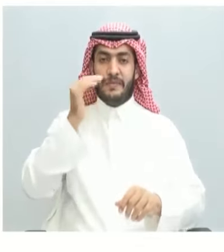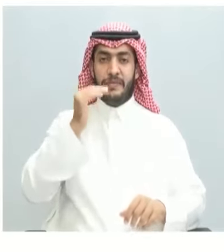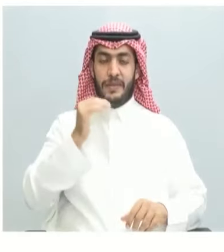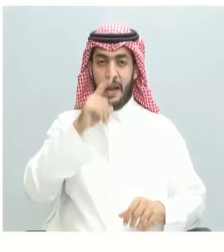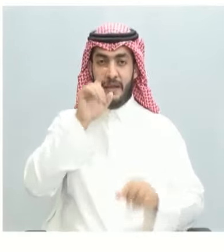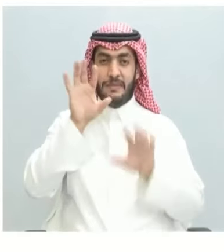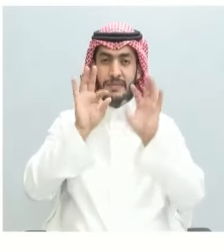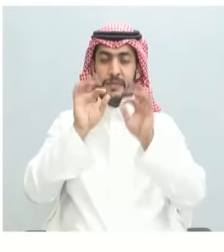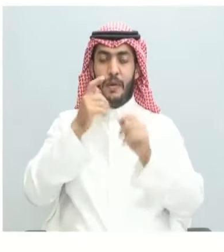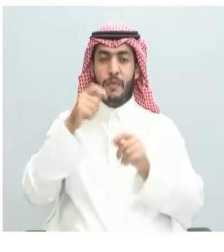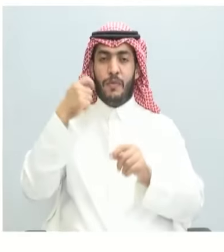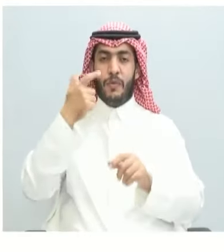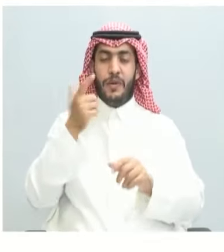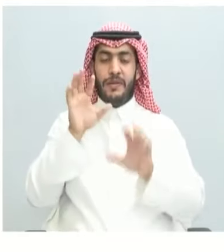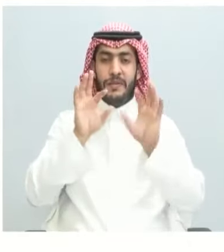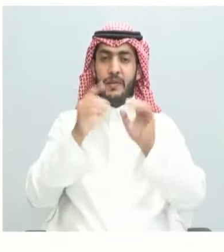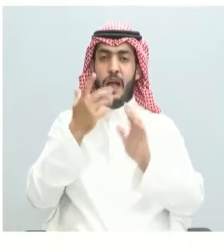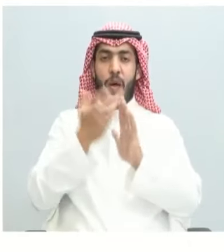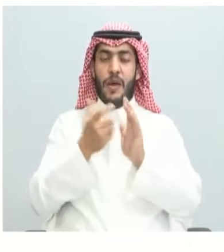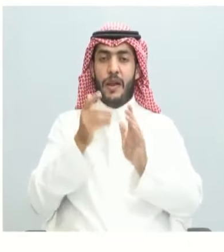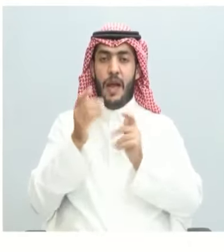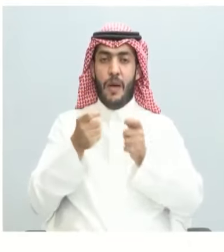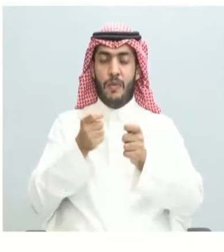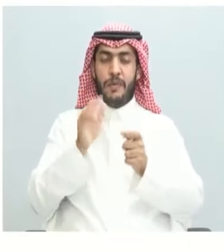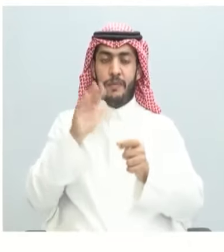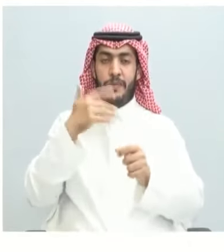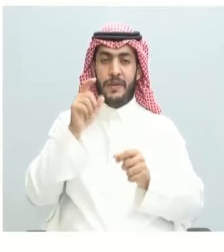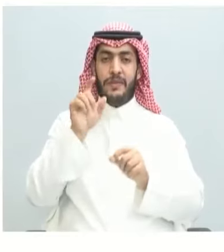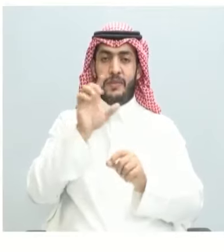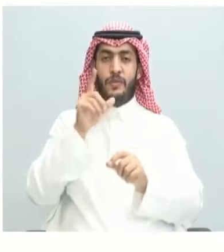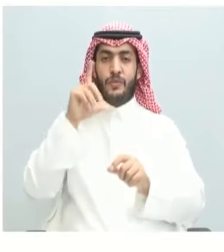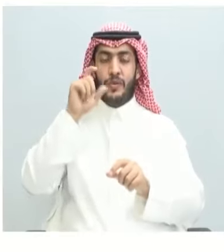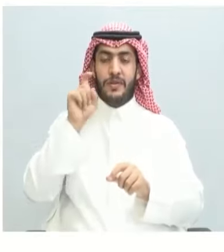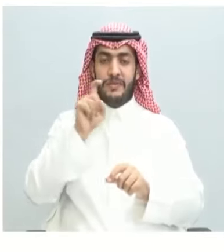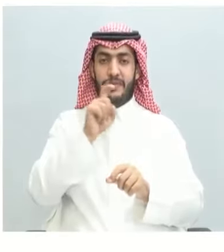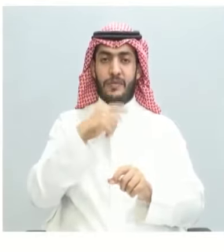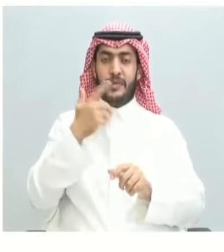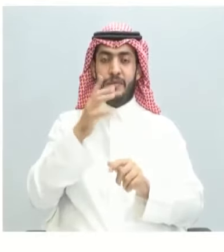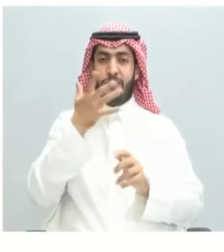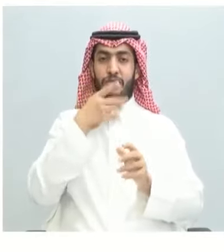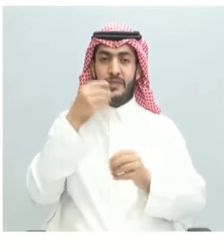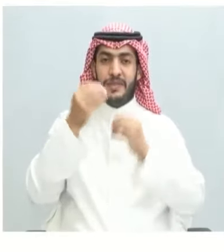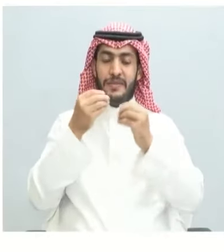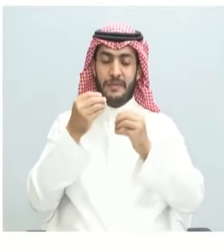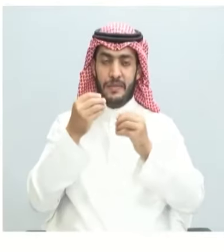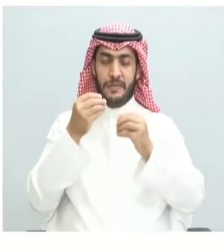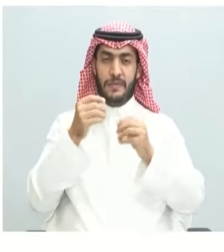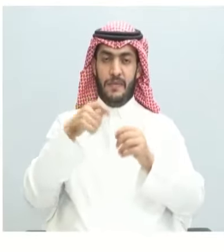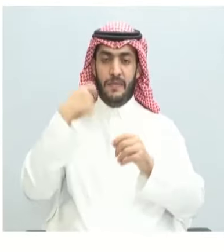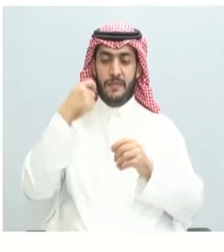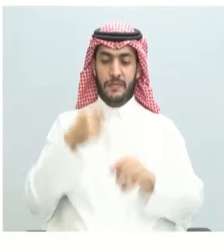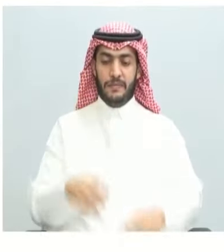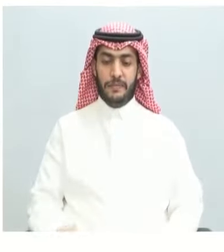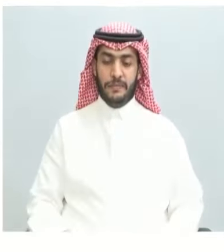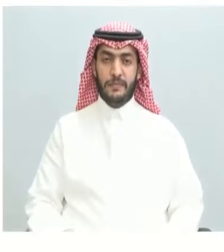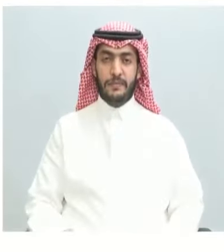طبعا نحدد موقع المقطع الفيديو اين سيكون في الجهاز وبعدها نحدد الصور التي نريد تشكيل مقطع فيديو عليها